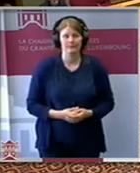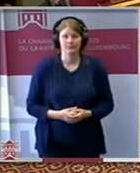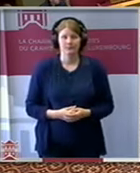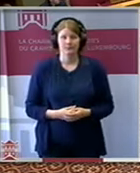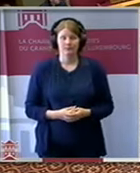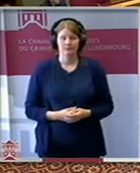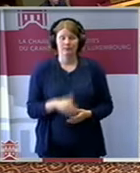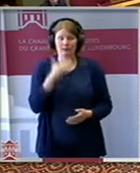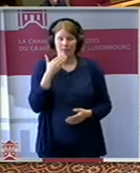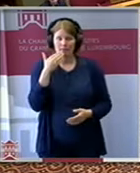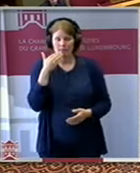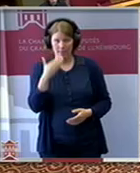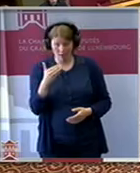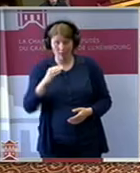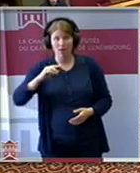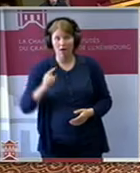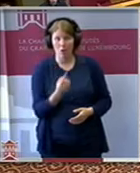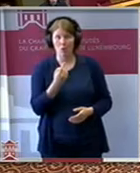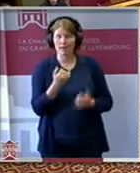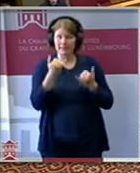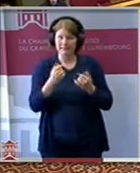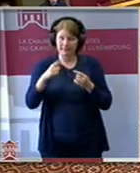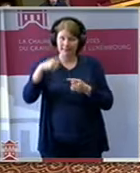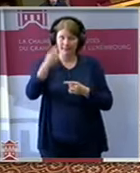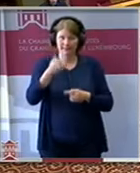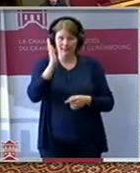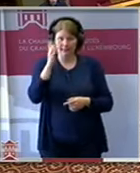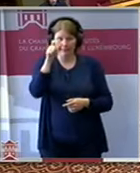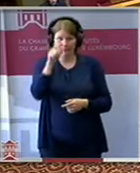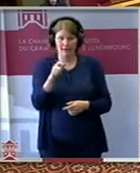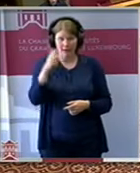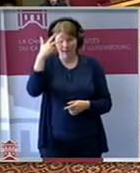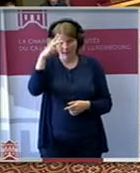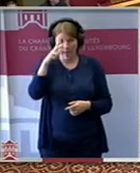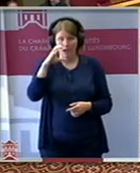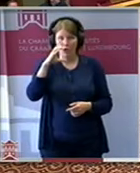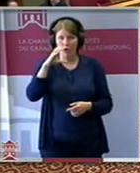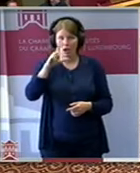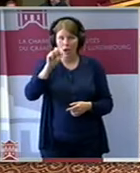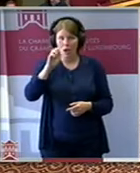Merci. Auch am nächsten Redner aus dem Herrn Claude Wiesler.